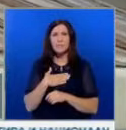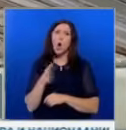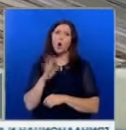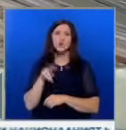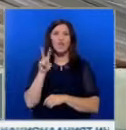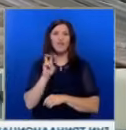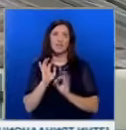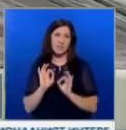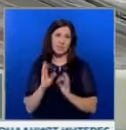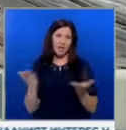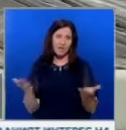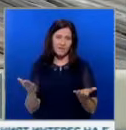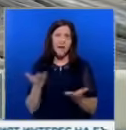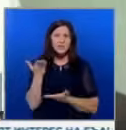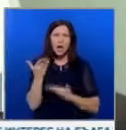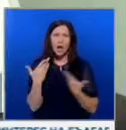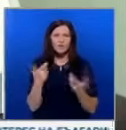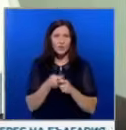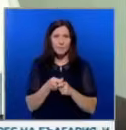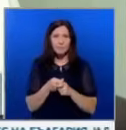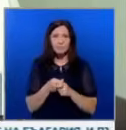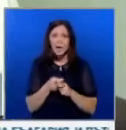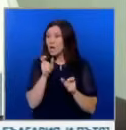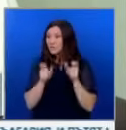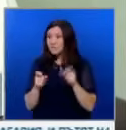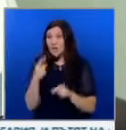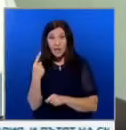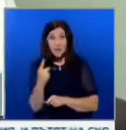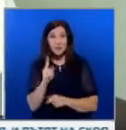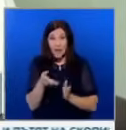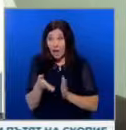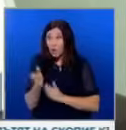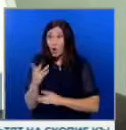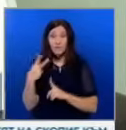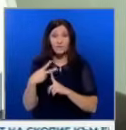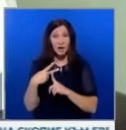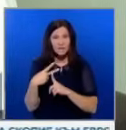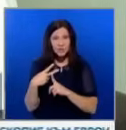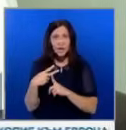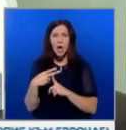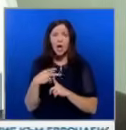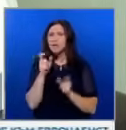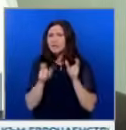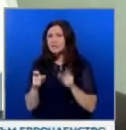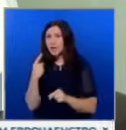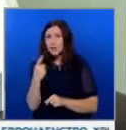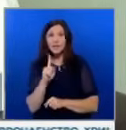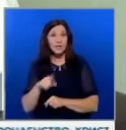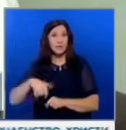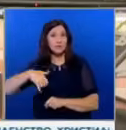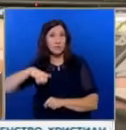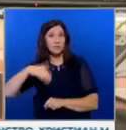20 такива. С тях какво правим? За всеки един ли трябва да хода в телевизията? За всеки един ли трябва да звъна